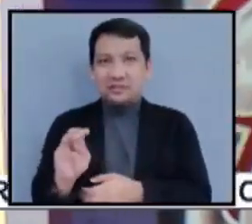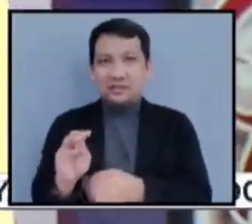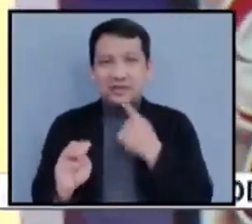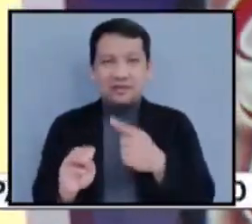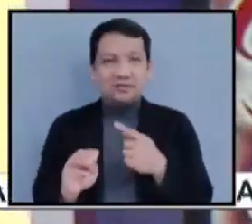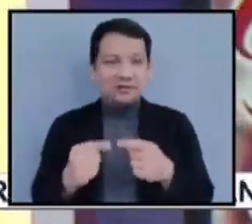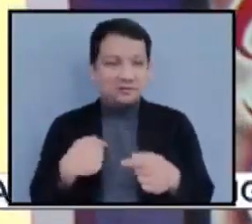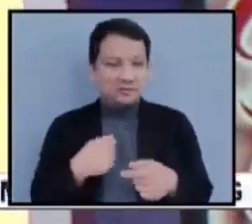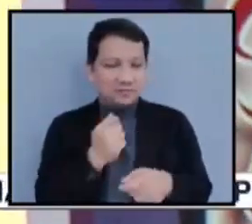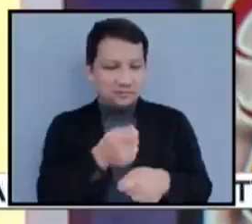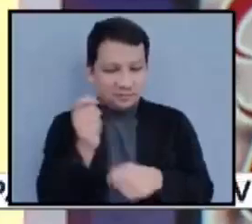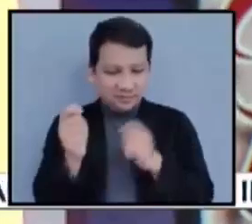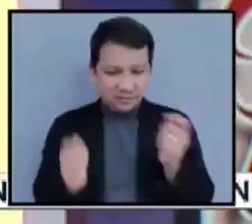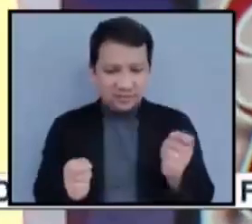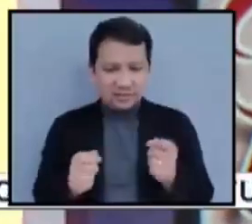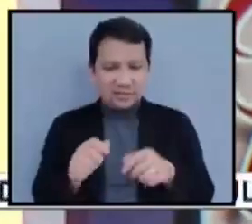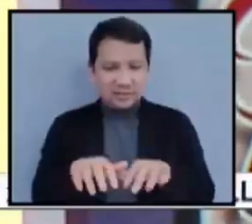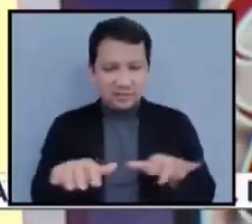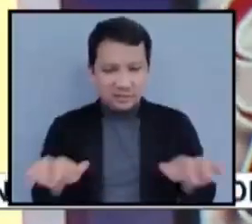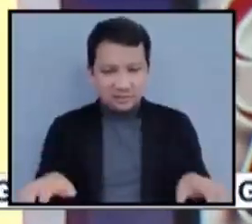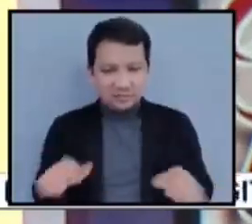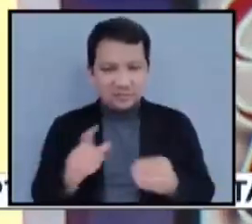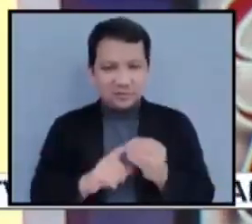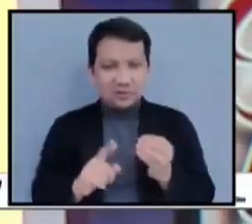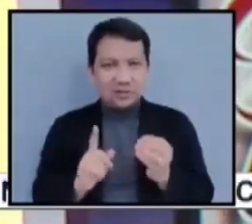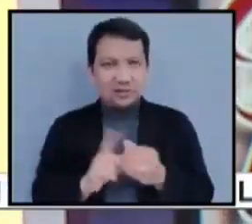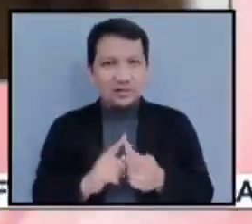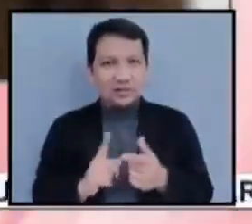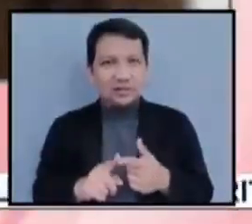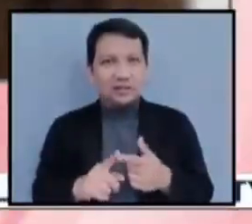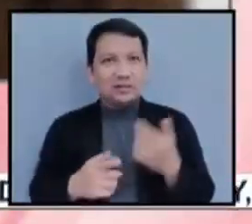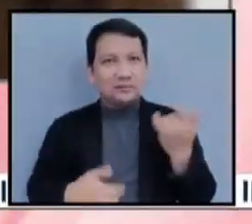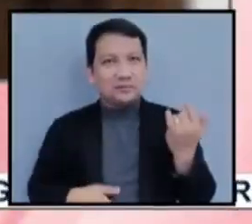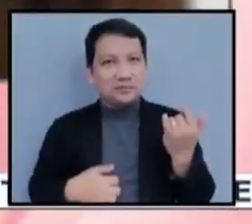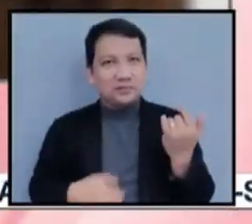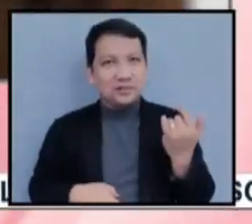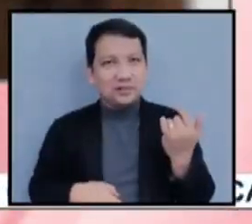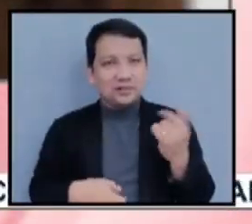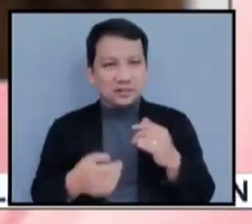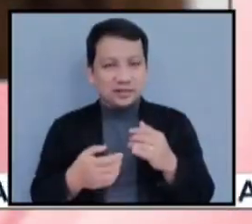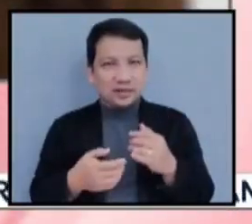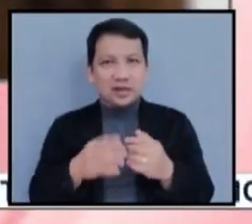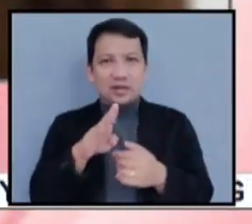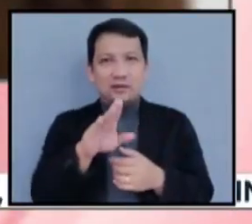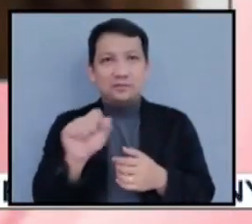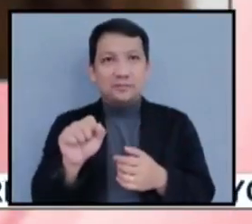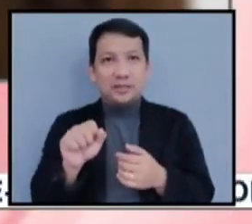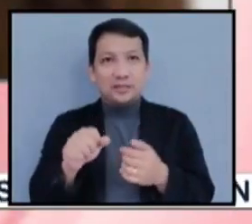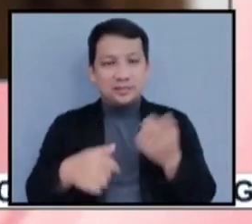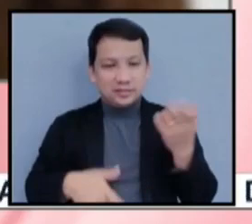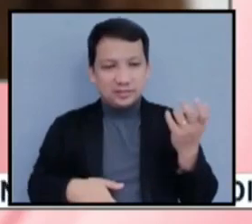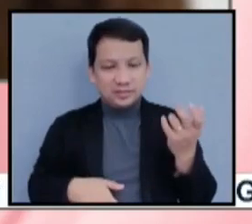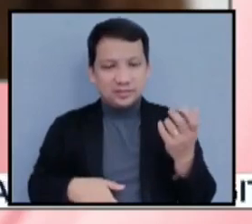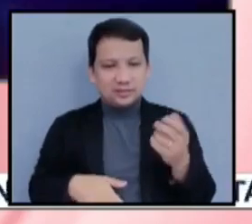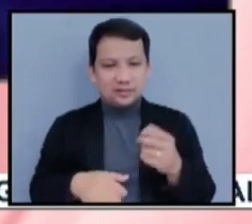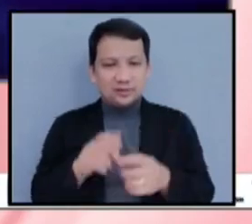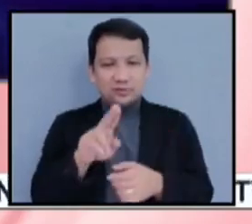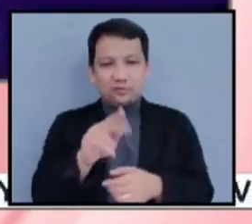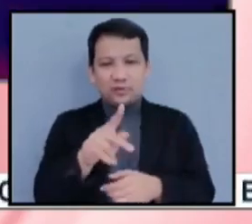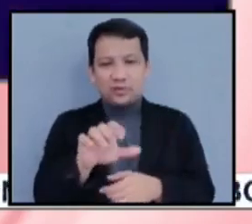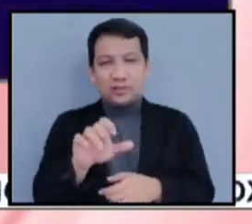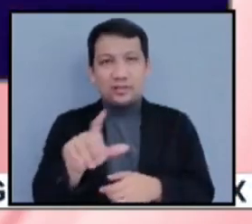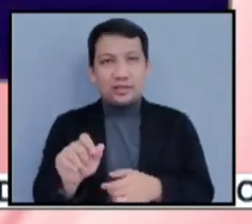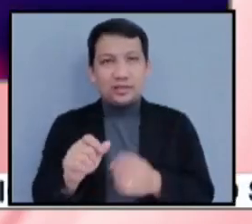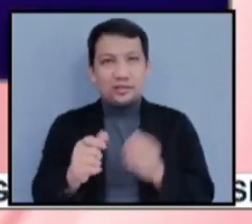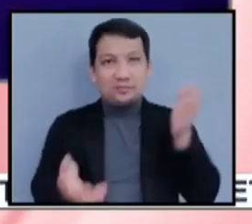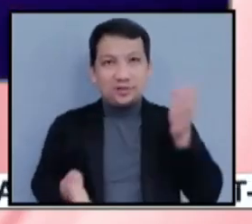wow. Keyboard, and electric guitar, bass guitar, acoustic guitar, ukulele, and ito po, kalimba. Sige,